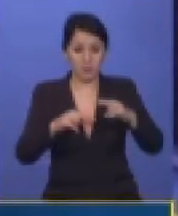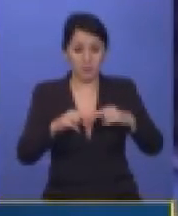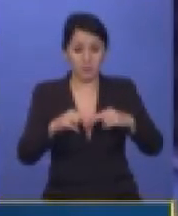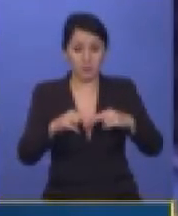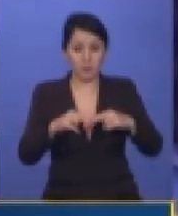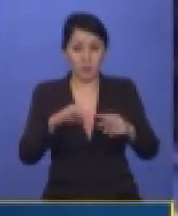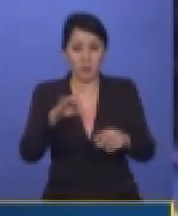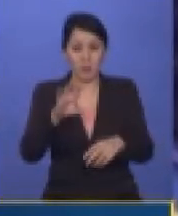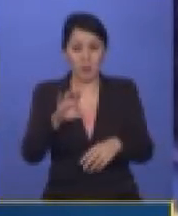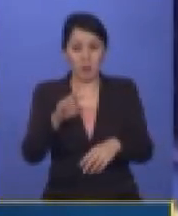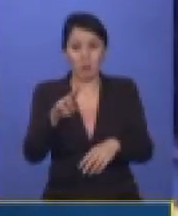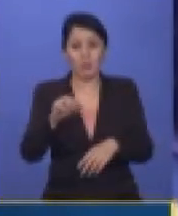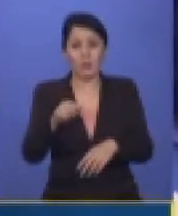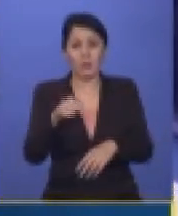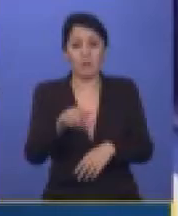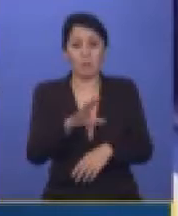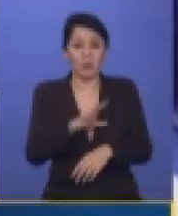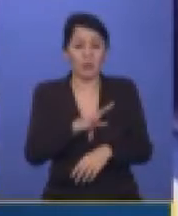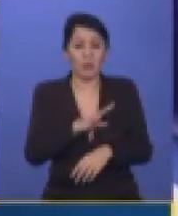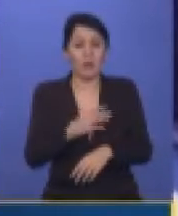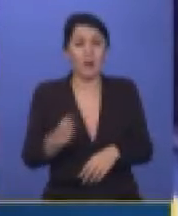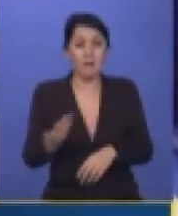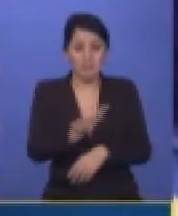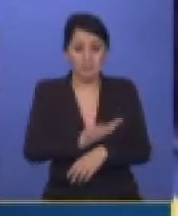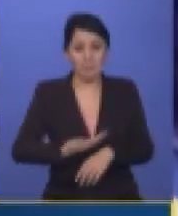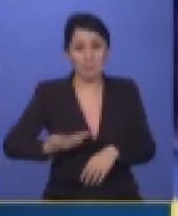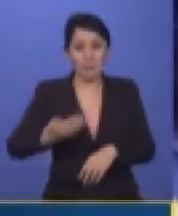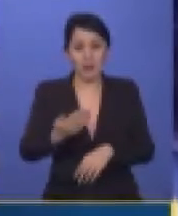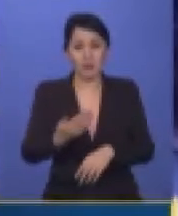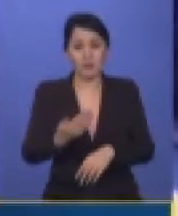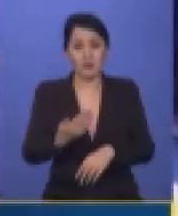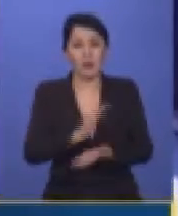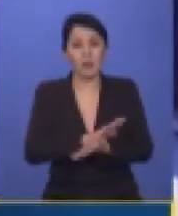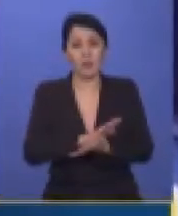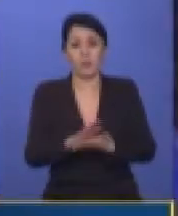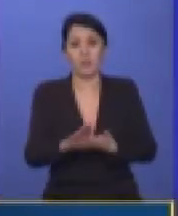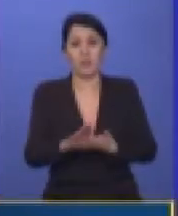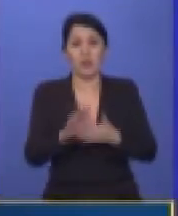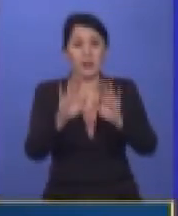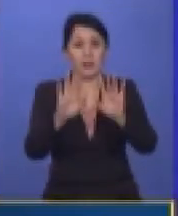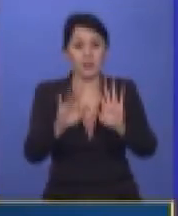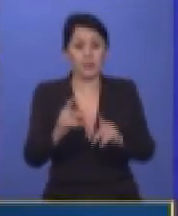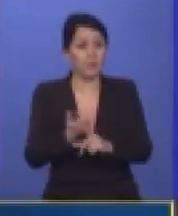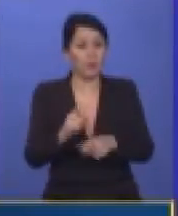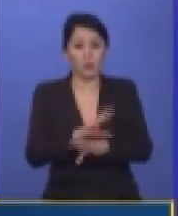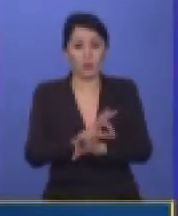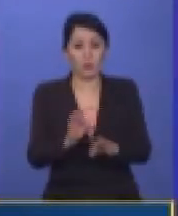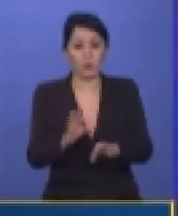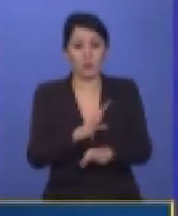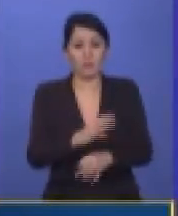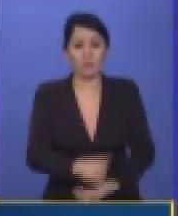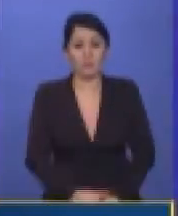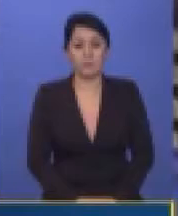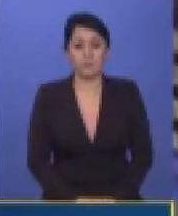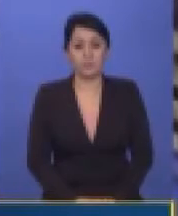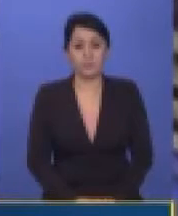коробка здесь стояла. Вот. И нам этот просто приходилось чистить и все. А так все хорошо было. Без шапки стоишь,